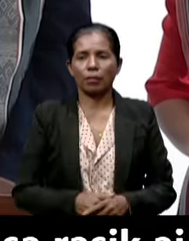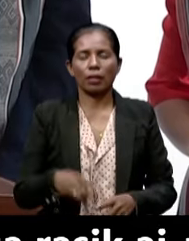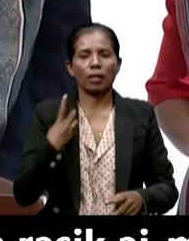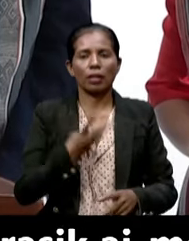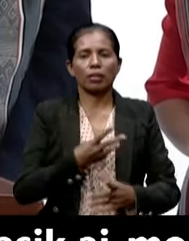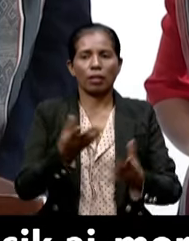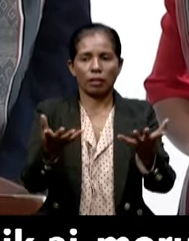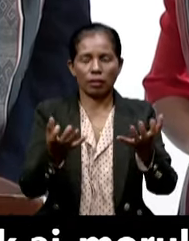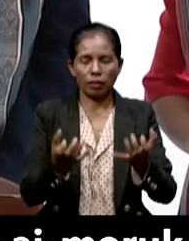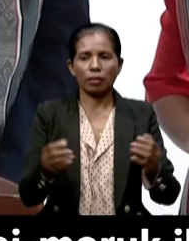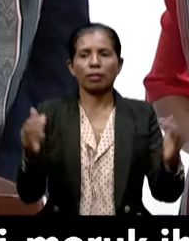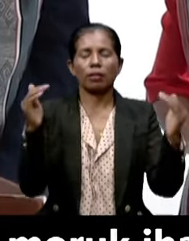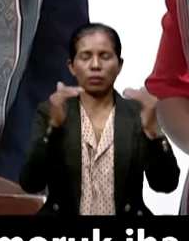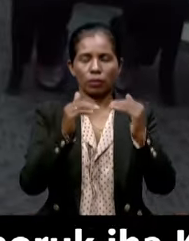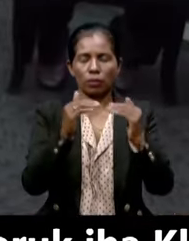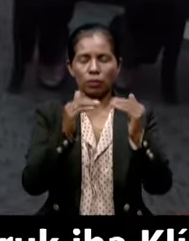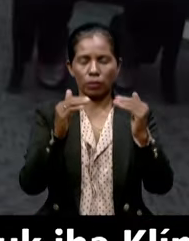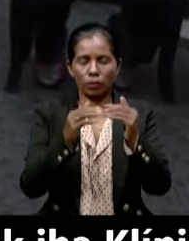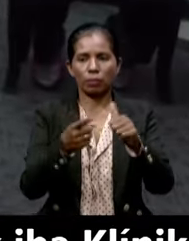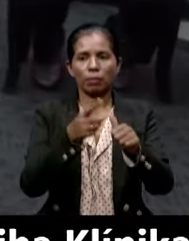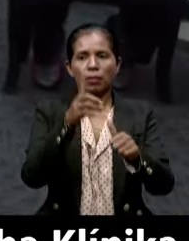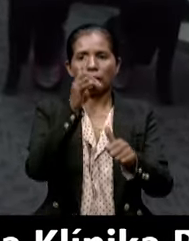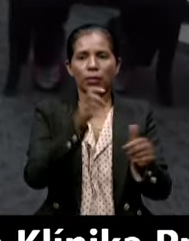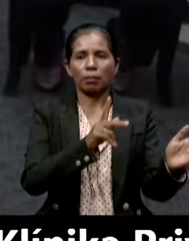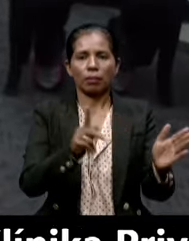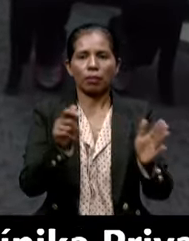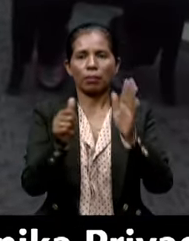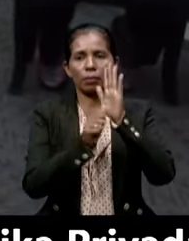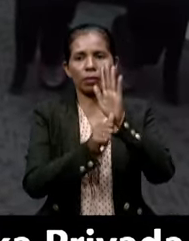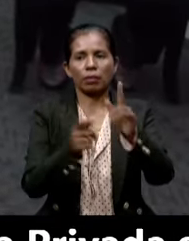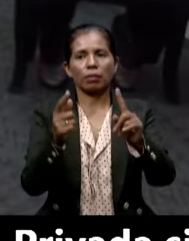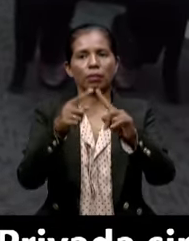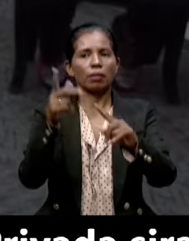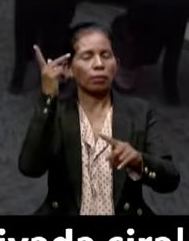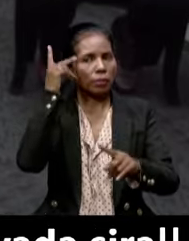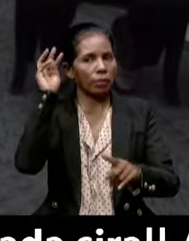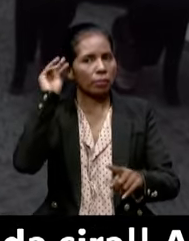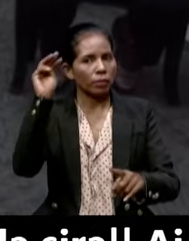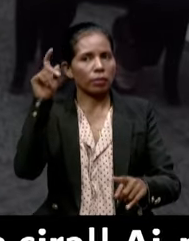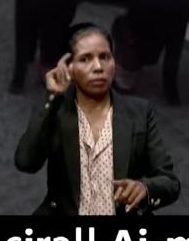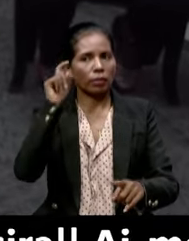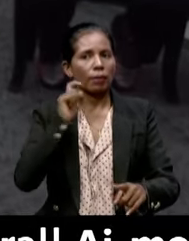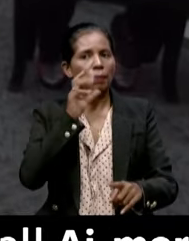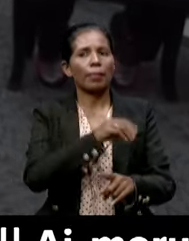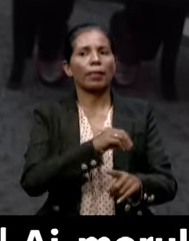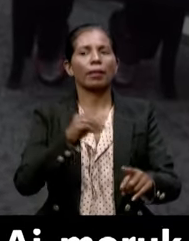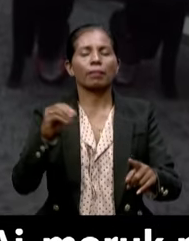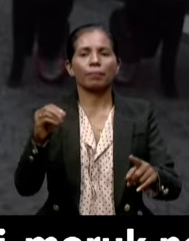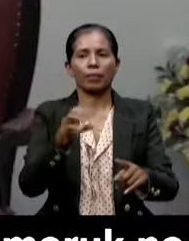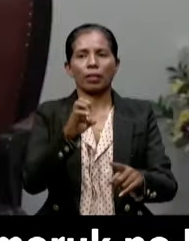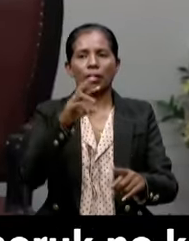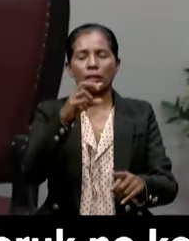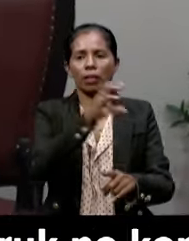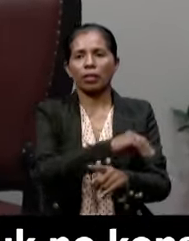mulai pertama untuk penerbangan di Pasar Bali. Terplano nebe apresenta pa primeiro ministro Kairala Shanana Guzmão, empresa Air